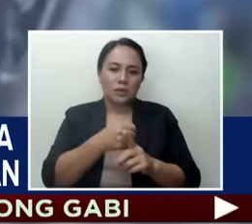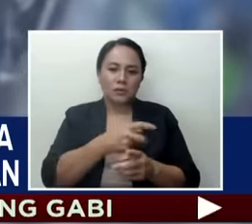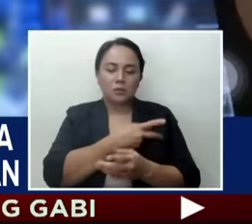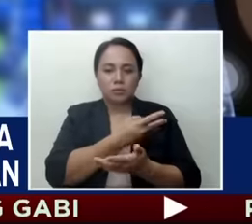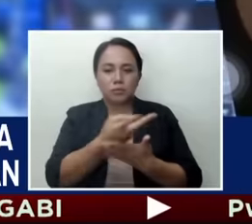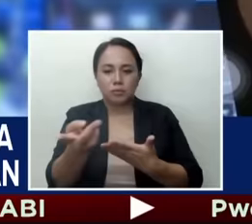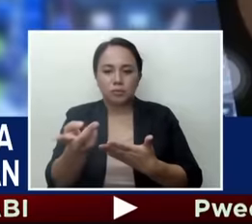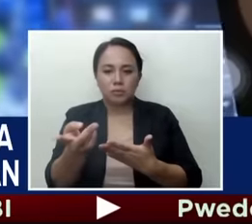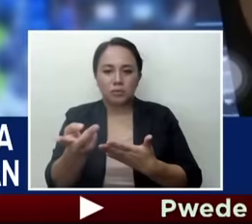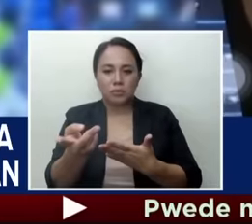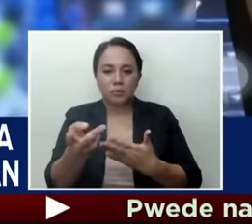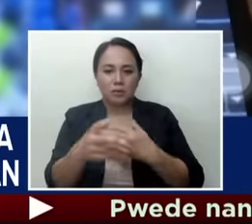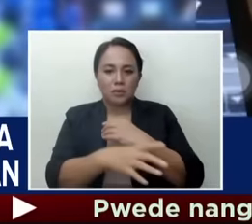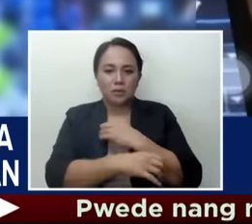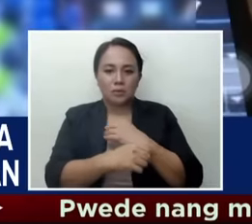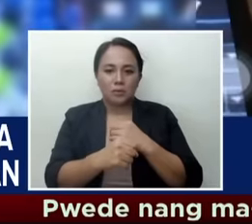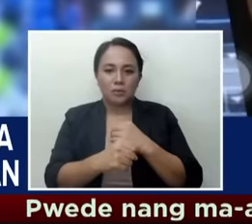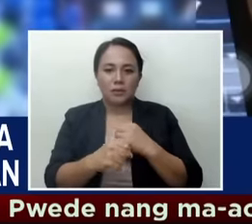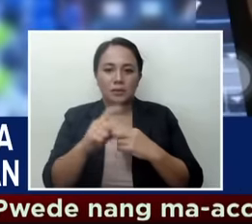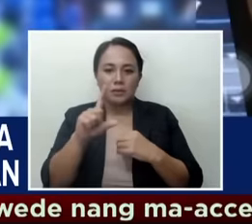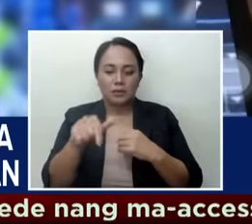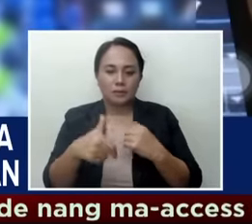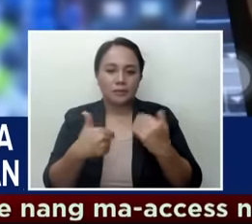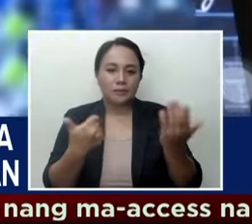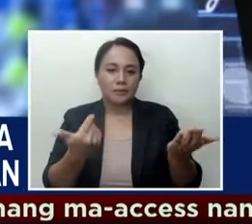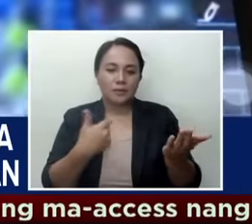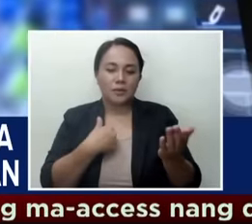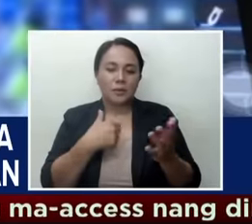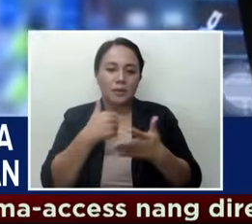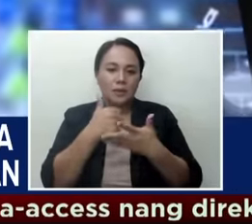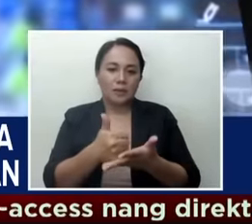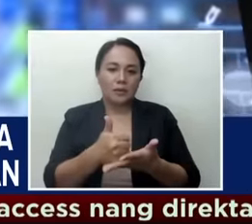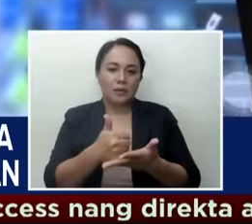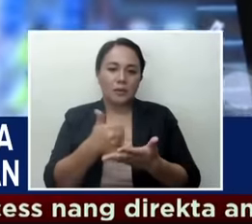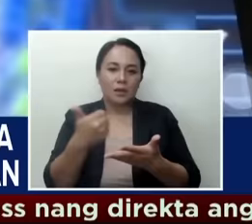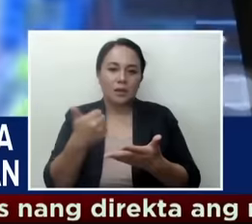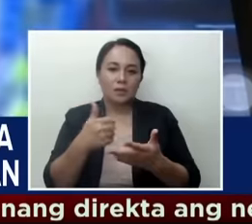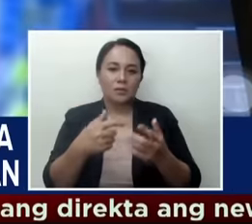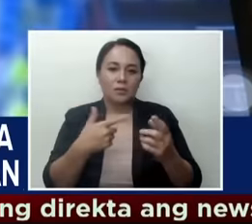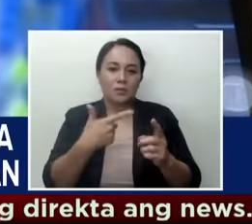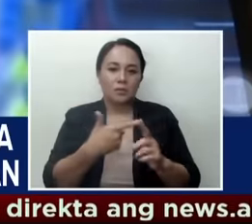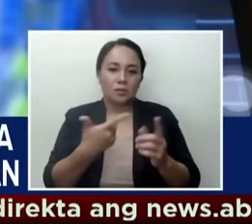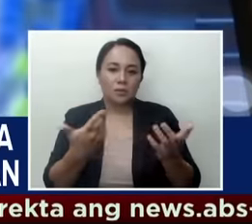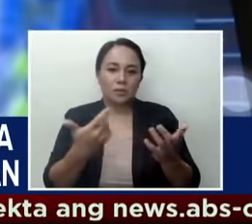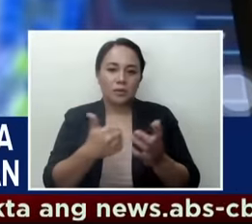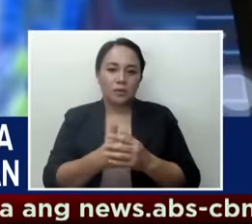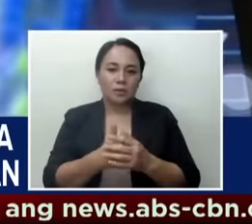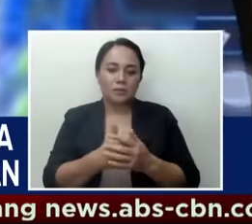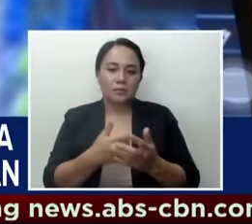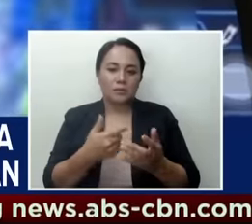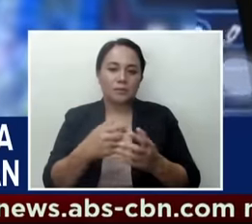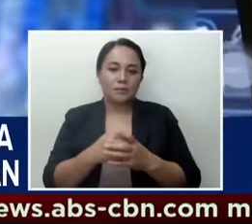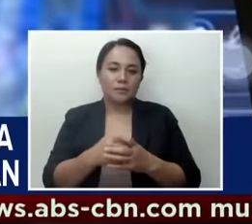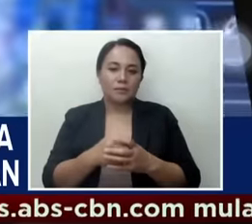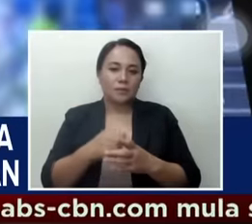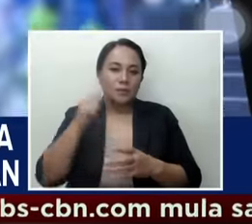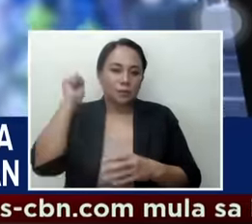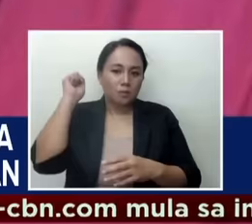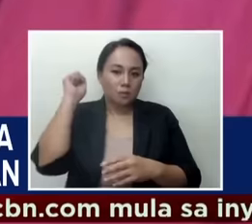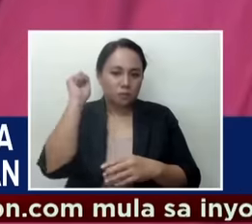sahig ang kawatan. Kalaunan, sumaklolo na ang isa pang hold-upper at pinalo ng bote sa ulo si